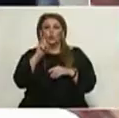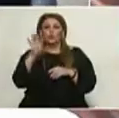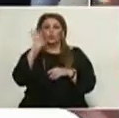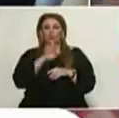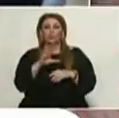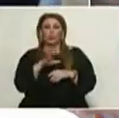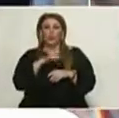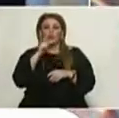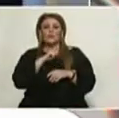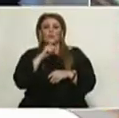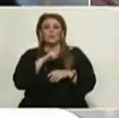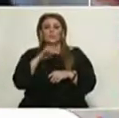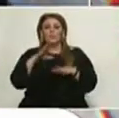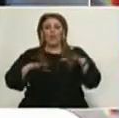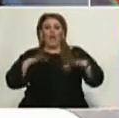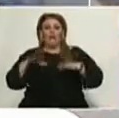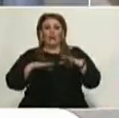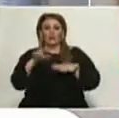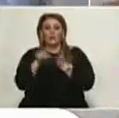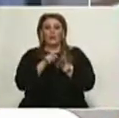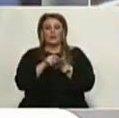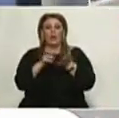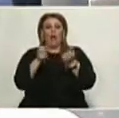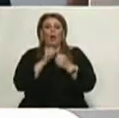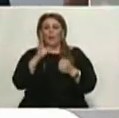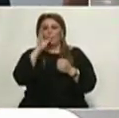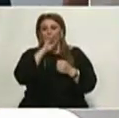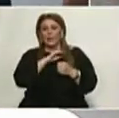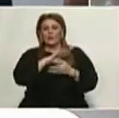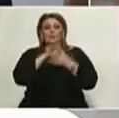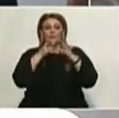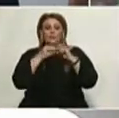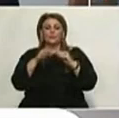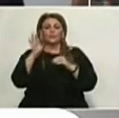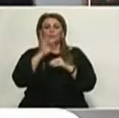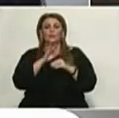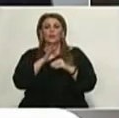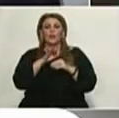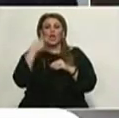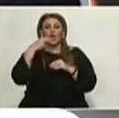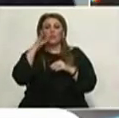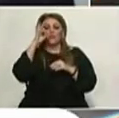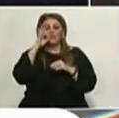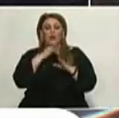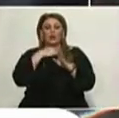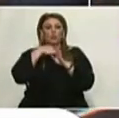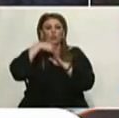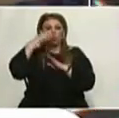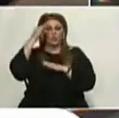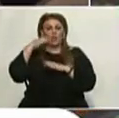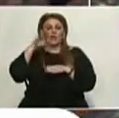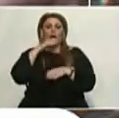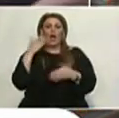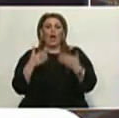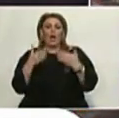tələbələrimiz həvəsləndirici təqaüd ala biləcəklər və təqaüdün məbləği sadə təqaüdün məbləğindən 20% yüksəkdir.